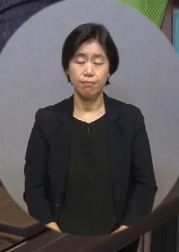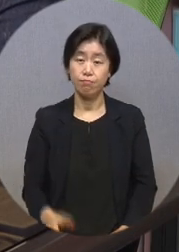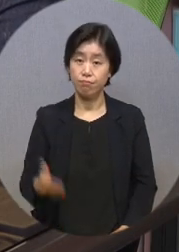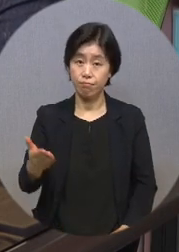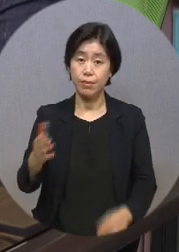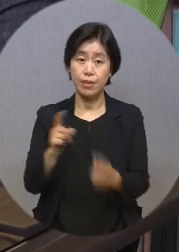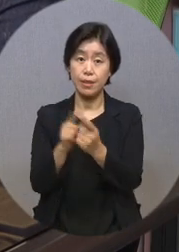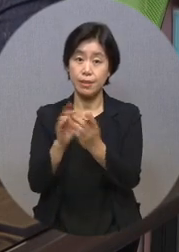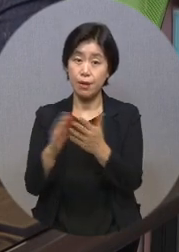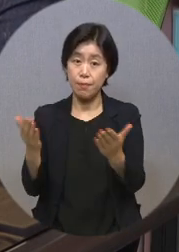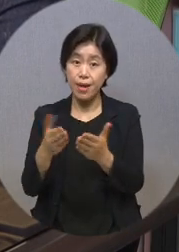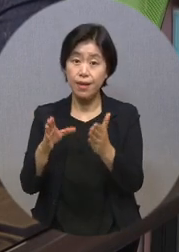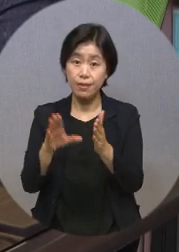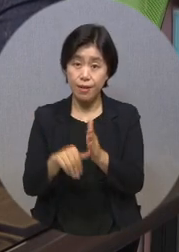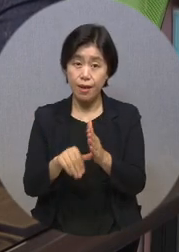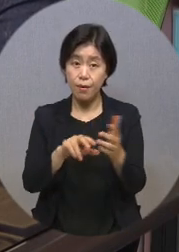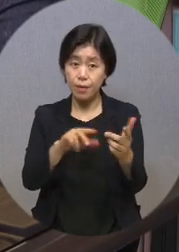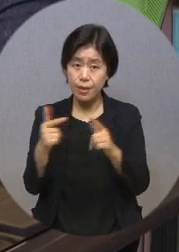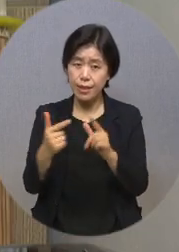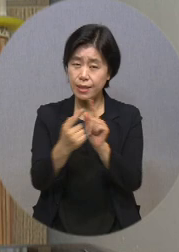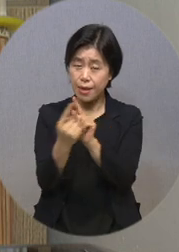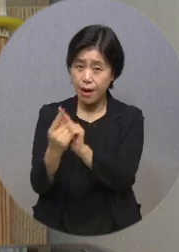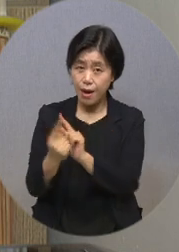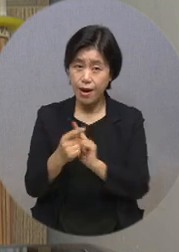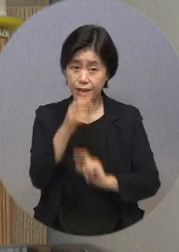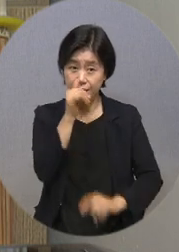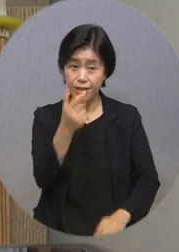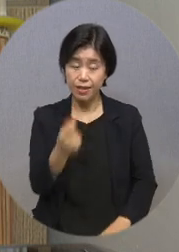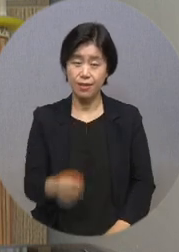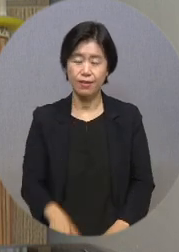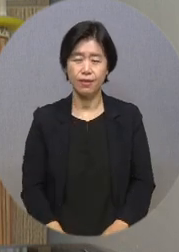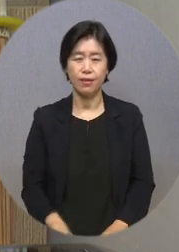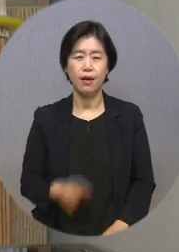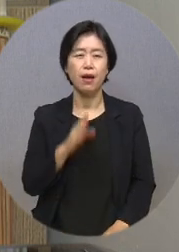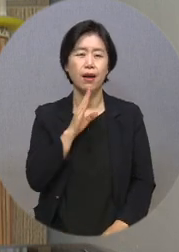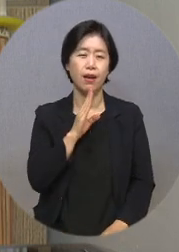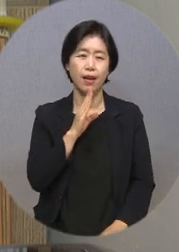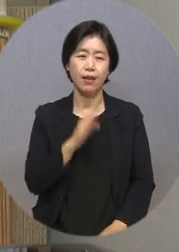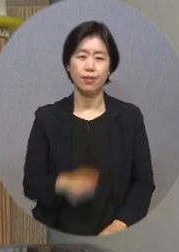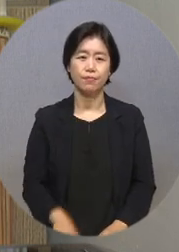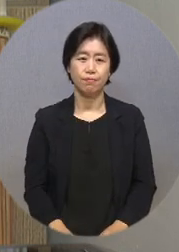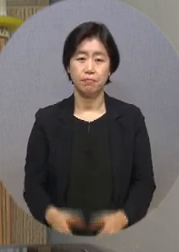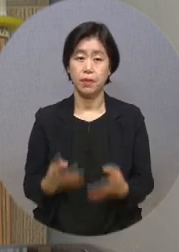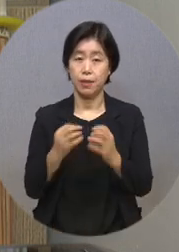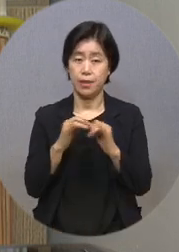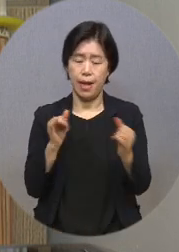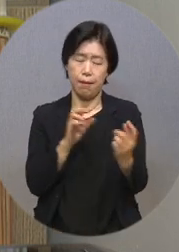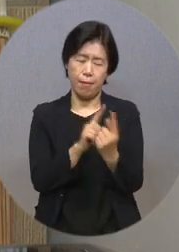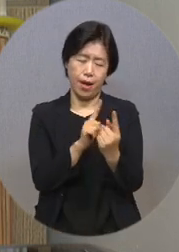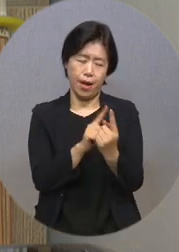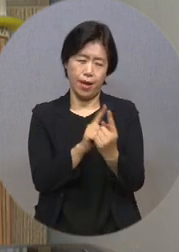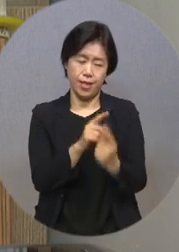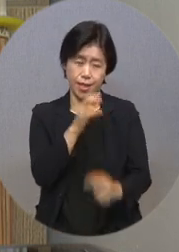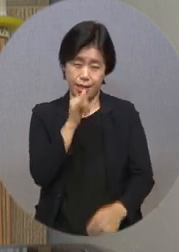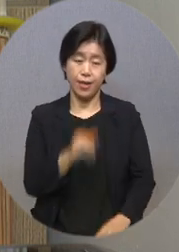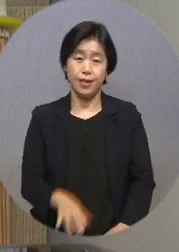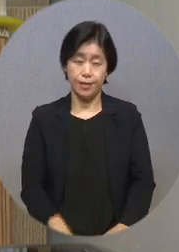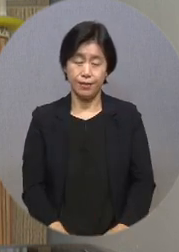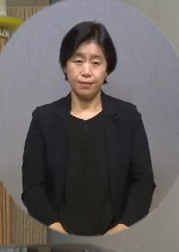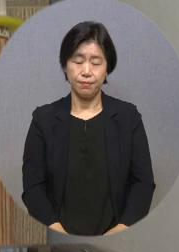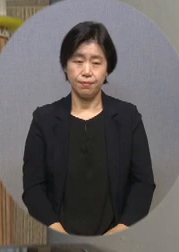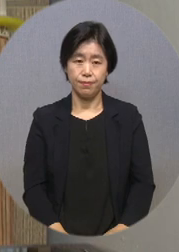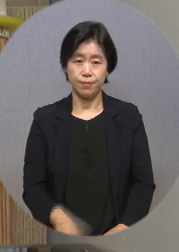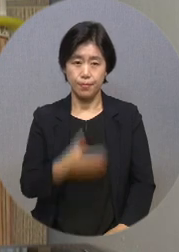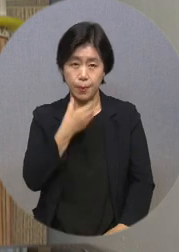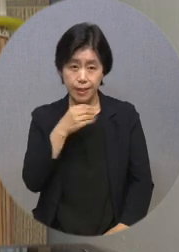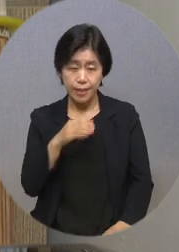일하다 보면 그런 분들 더 많이 보실 것 같아요. 네, 정말 많은 분들을 만나게 됩니다. 복지 사각지대 현장에